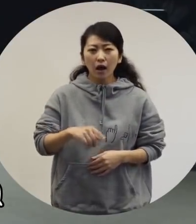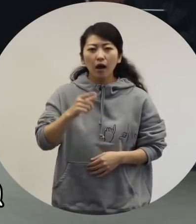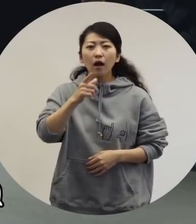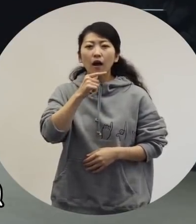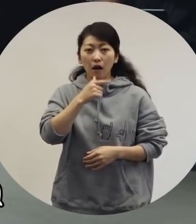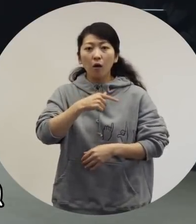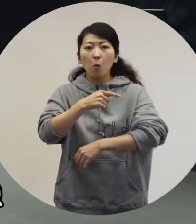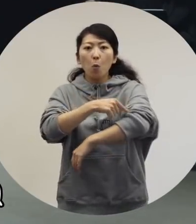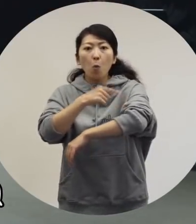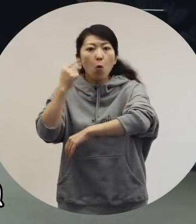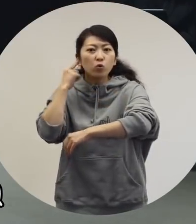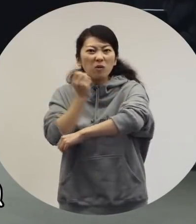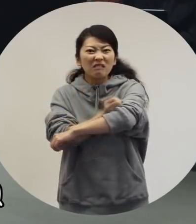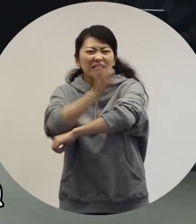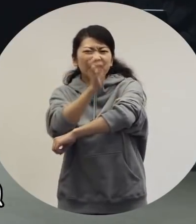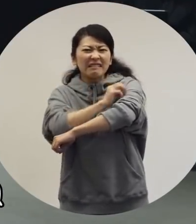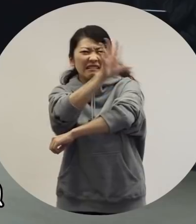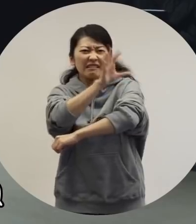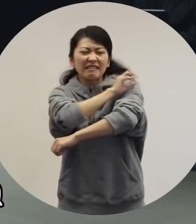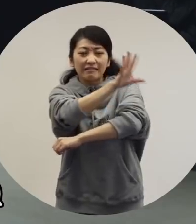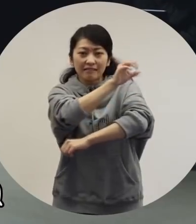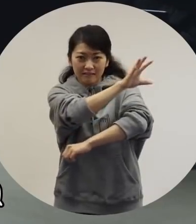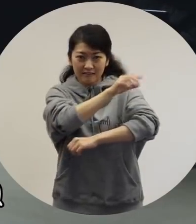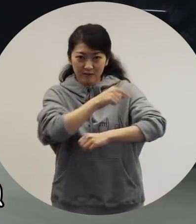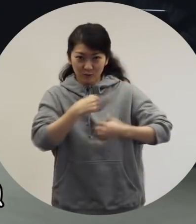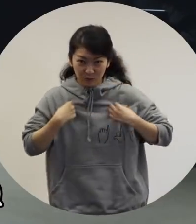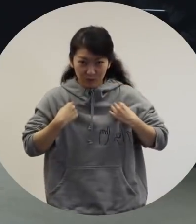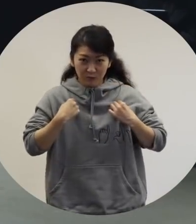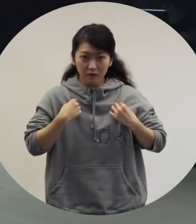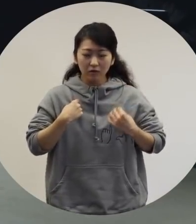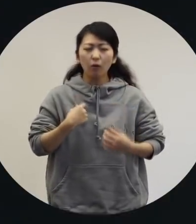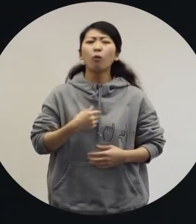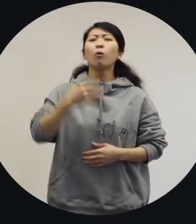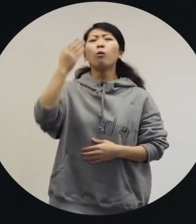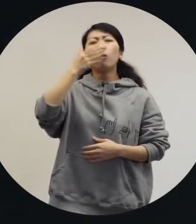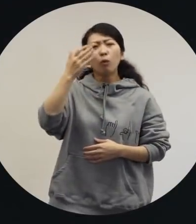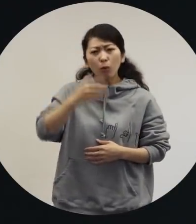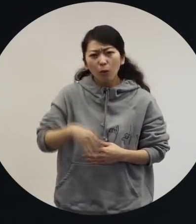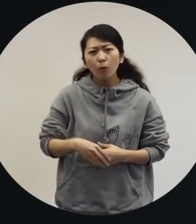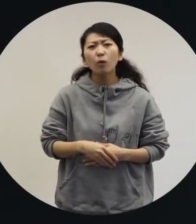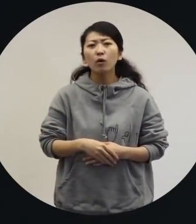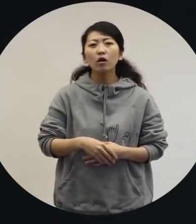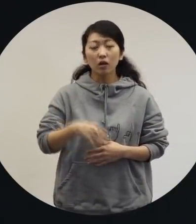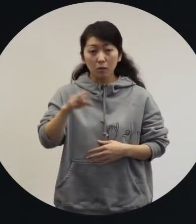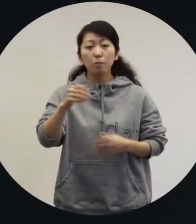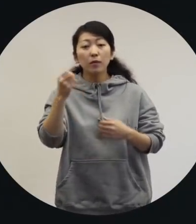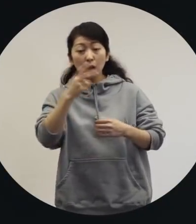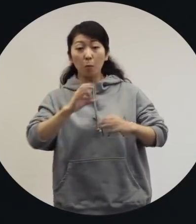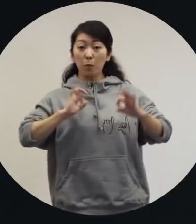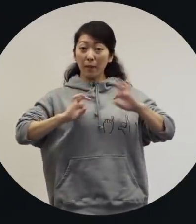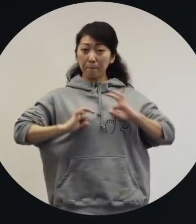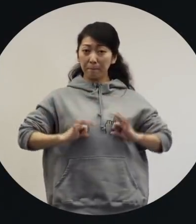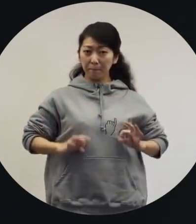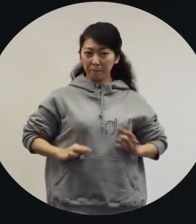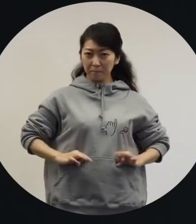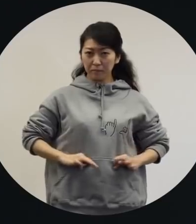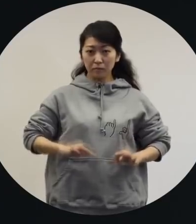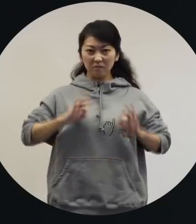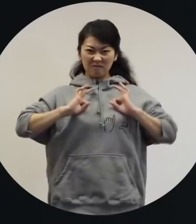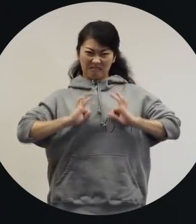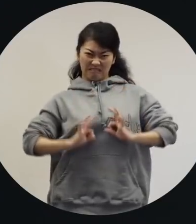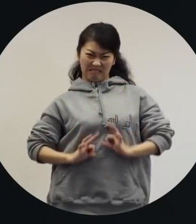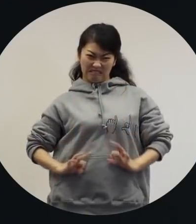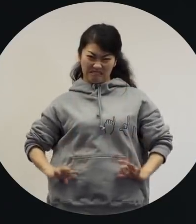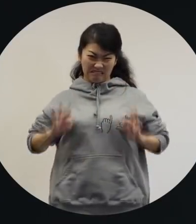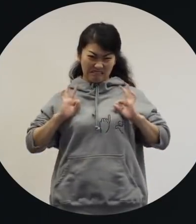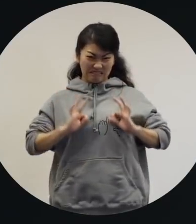ど。じゃあ、あえて音を増幅した服ってことですね。なるほどな。 装飾ですごくボタンをつけている洋服